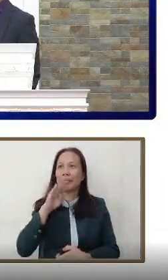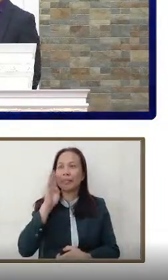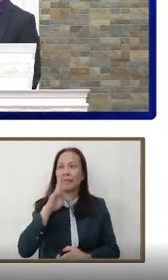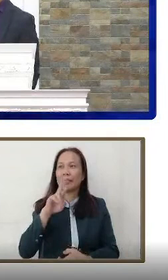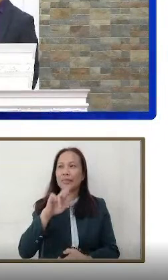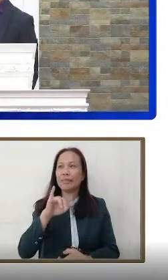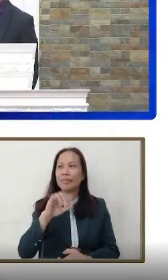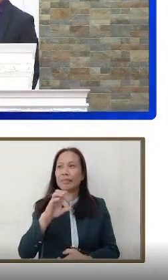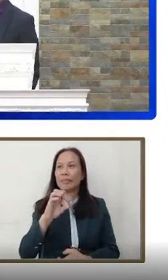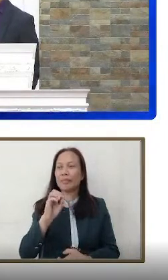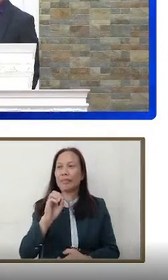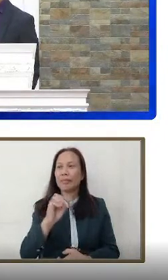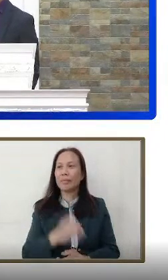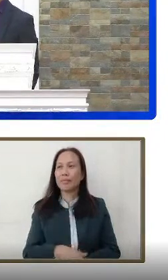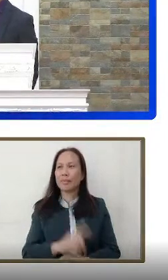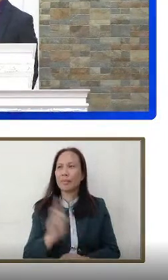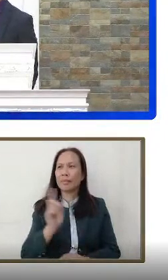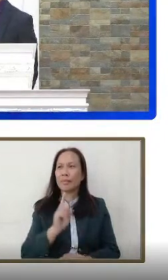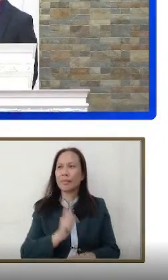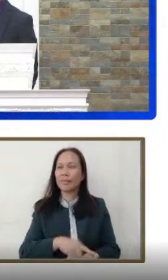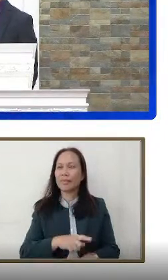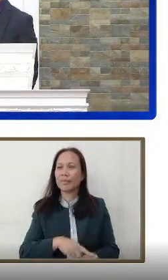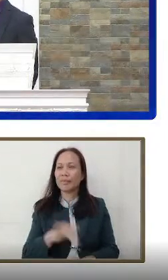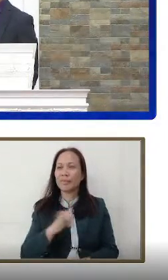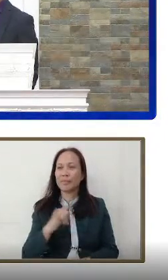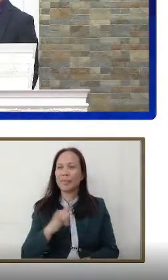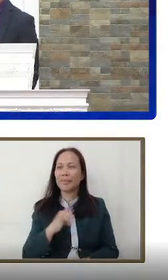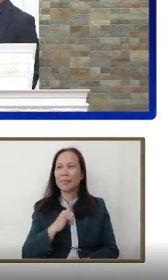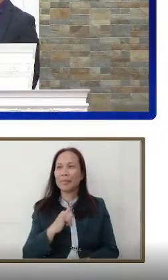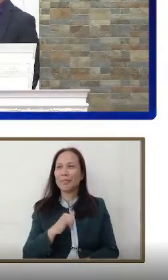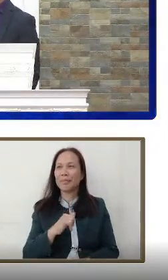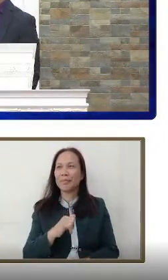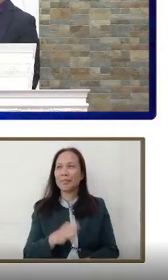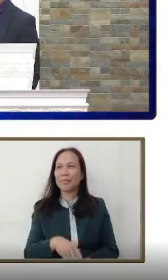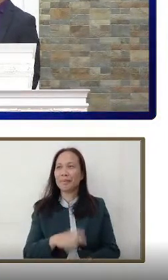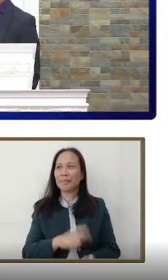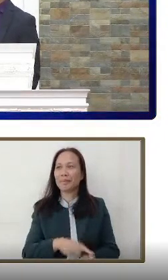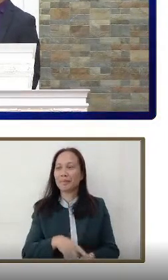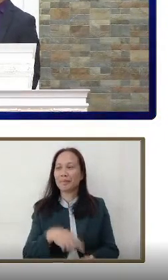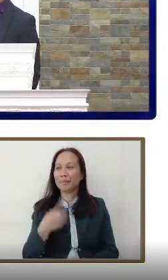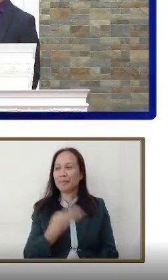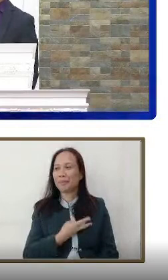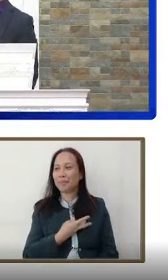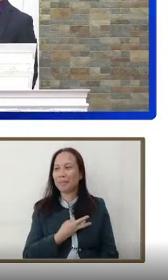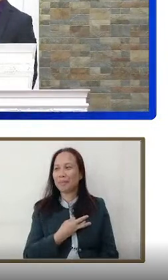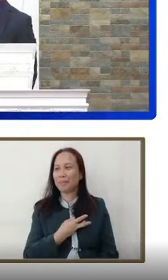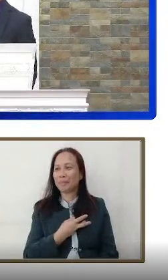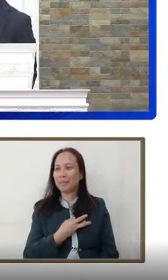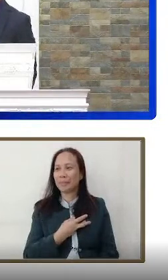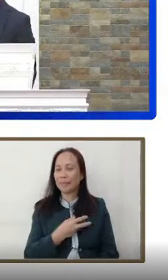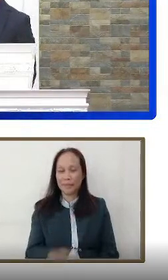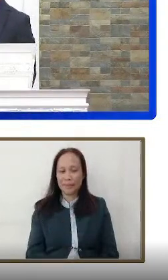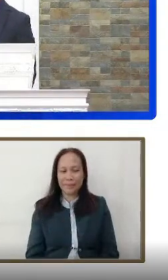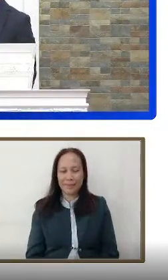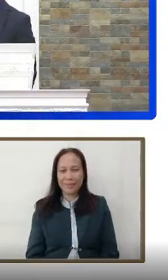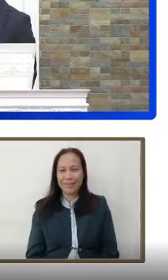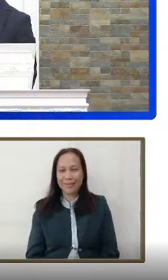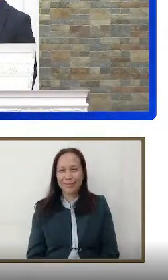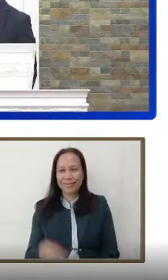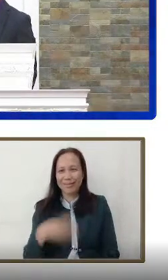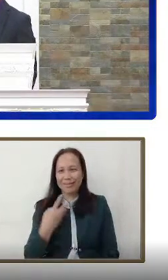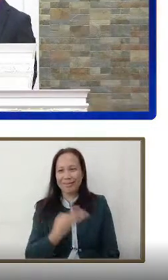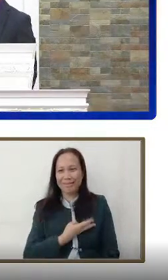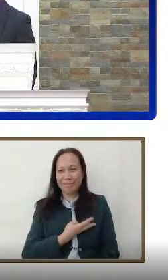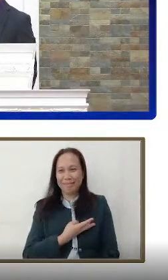Rick? Pares ba ng oras namin? 6:30 po, Pastor. Ayun. Sa amin, 6:32. Hindi po, Pastor.